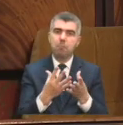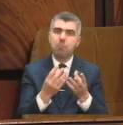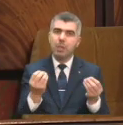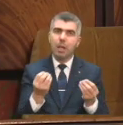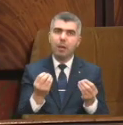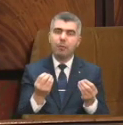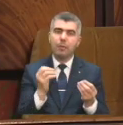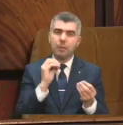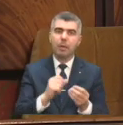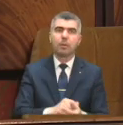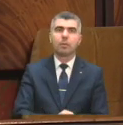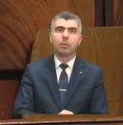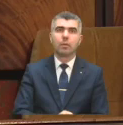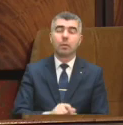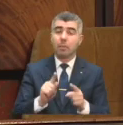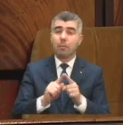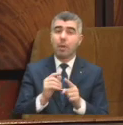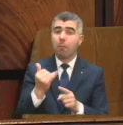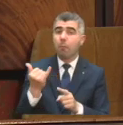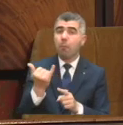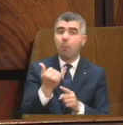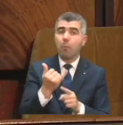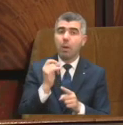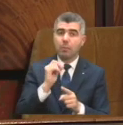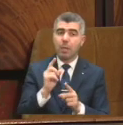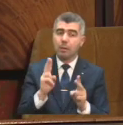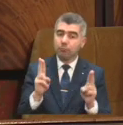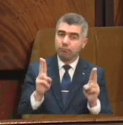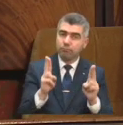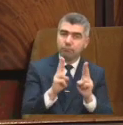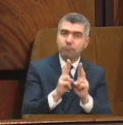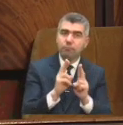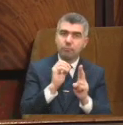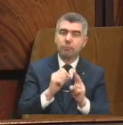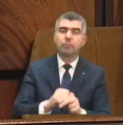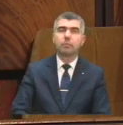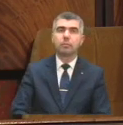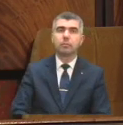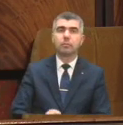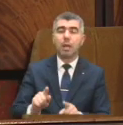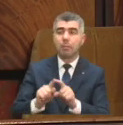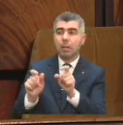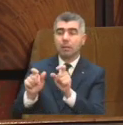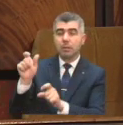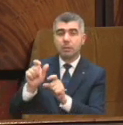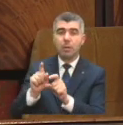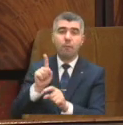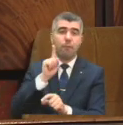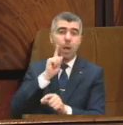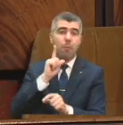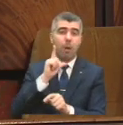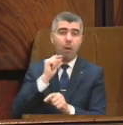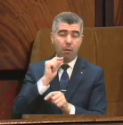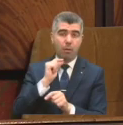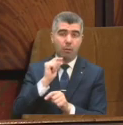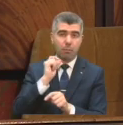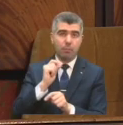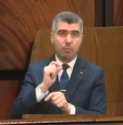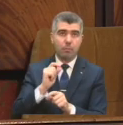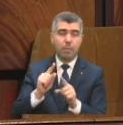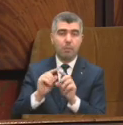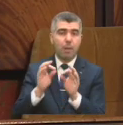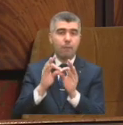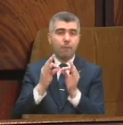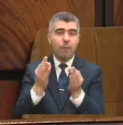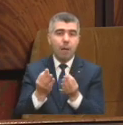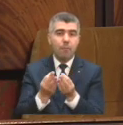ذات خصوصية وتستدعي التوفر على بنية استقبال خاصة، طالما أن المتقاضين غالبا هم أفراد أسر